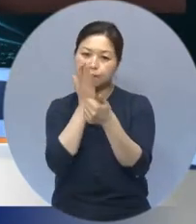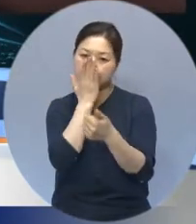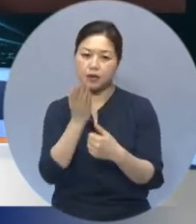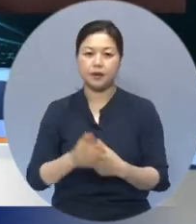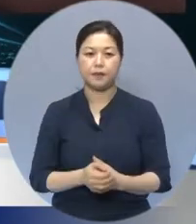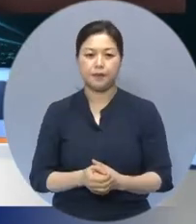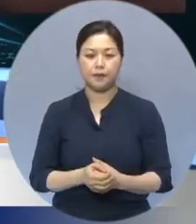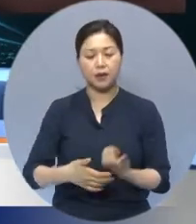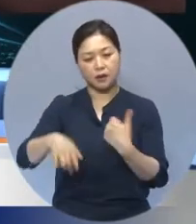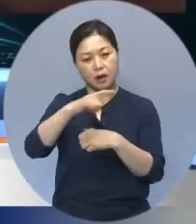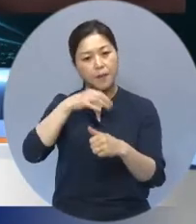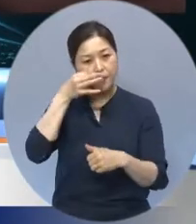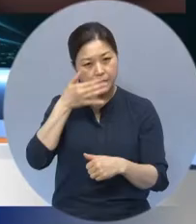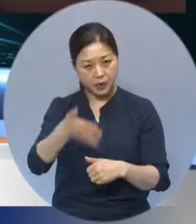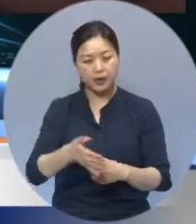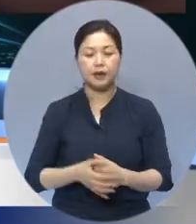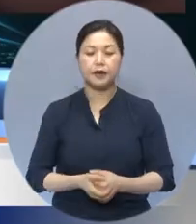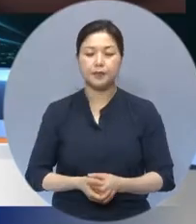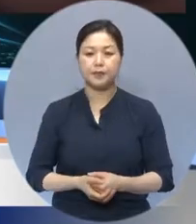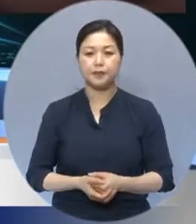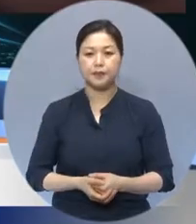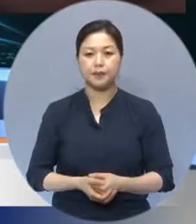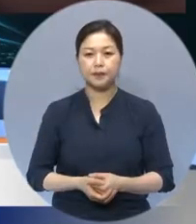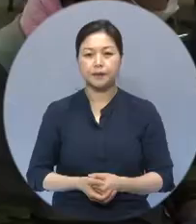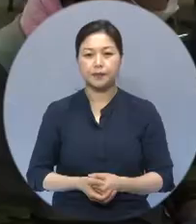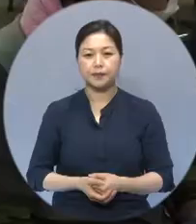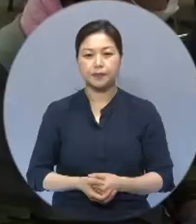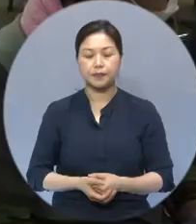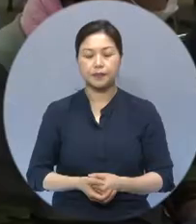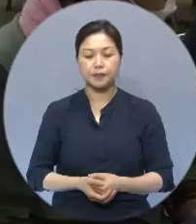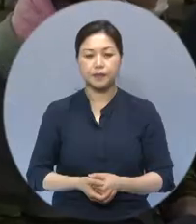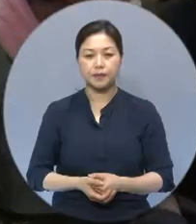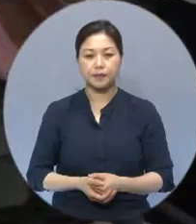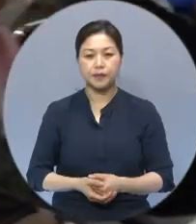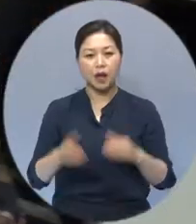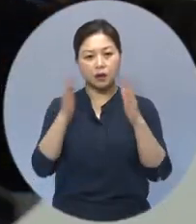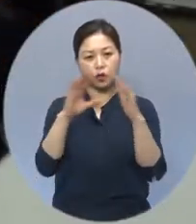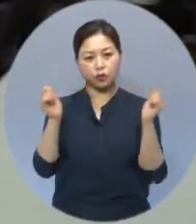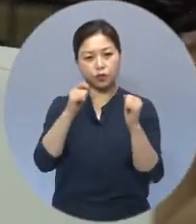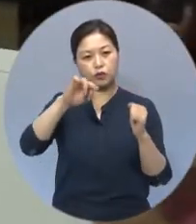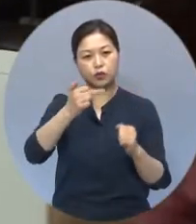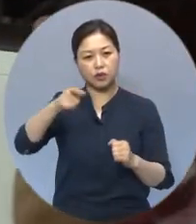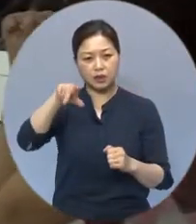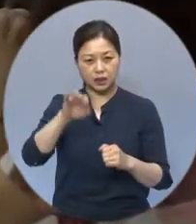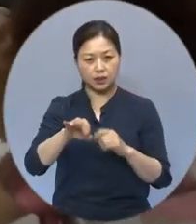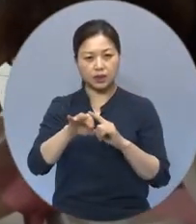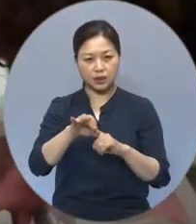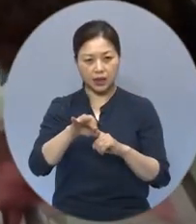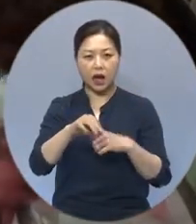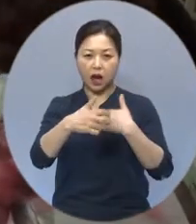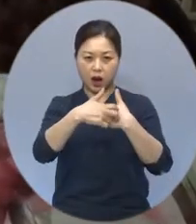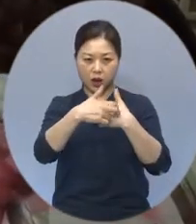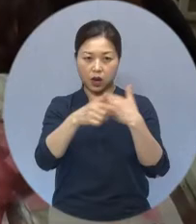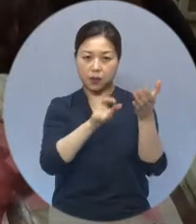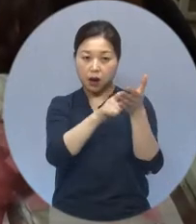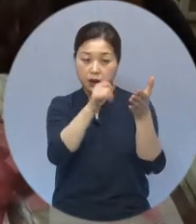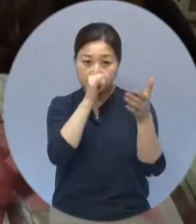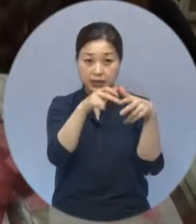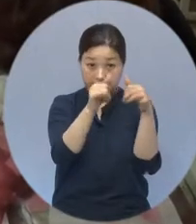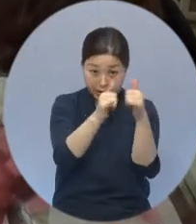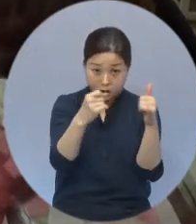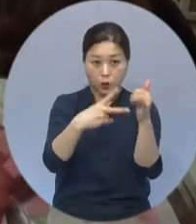하는데요. 현장에 최정은 기자가 다녀왔습니다. 전북 순창군이 보건의료원에 등록된 장애인과 그